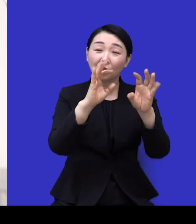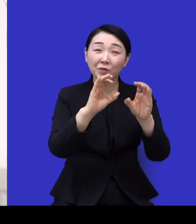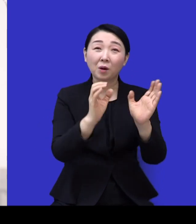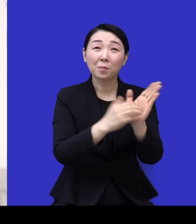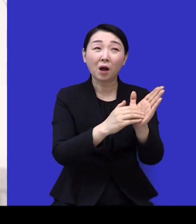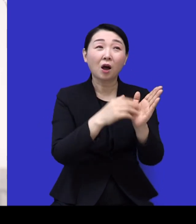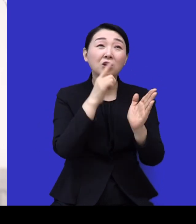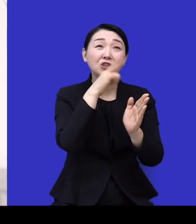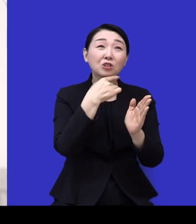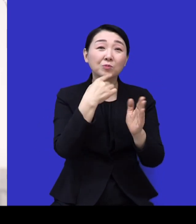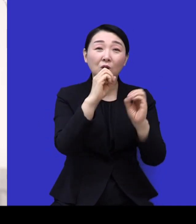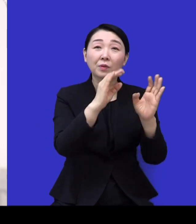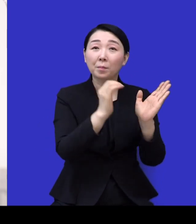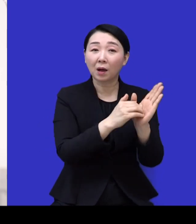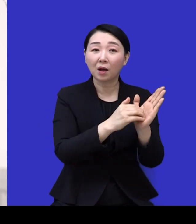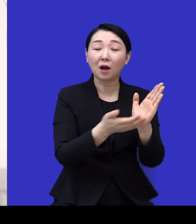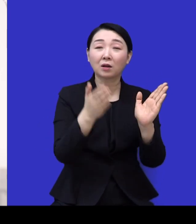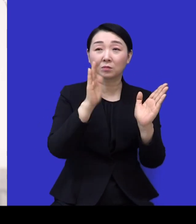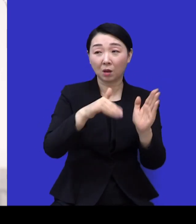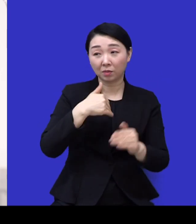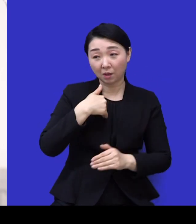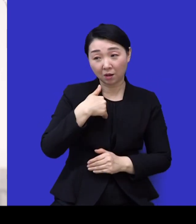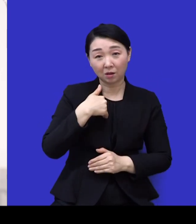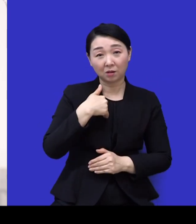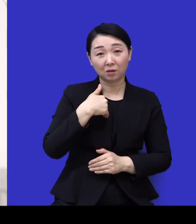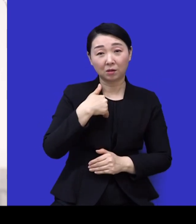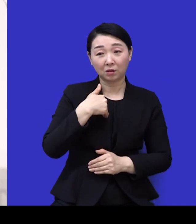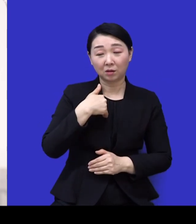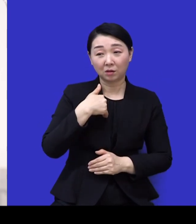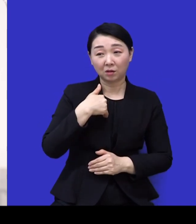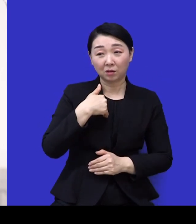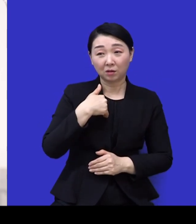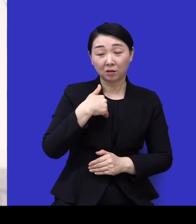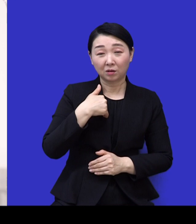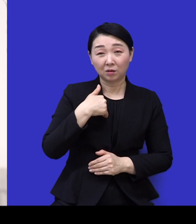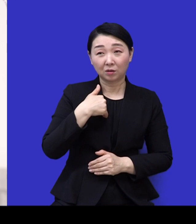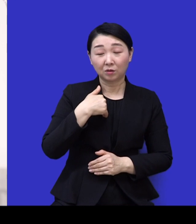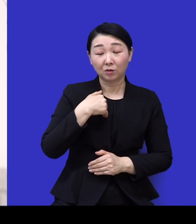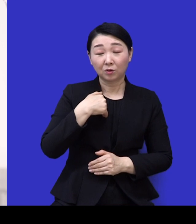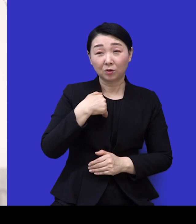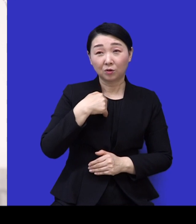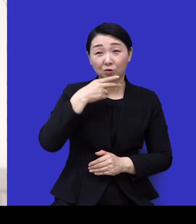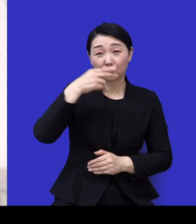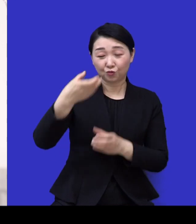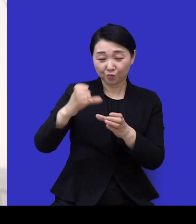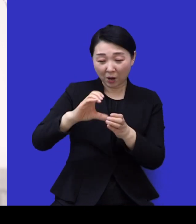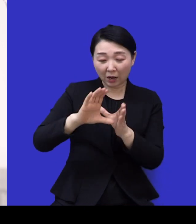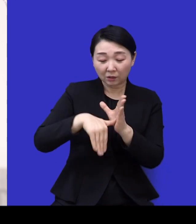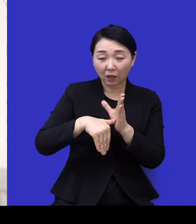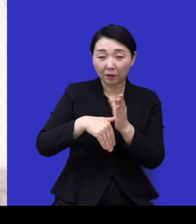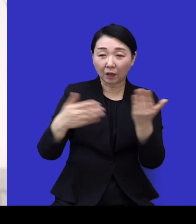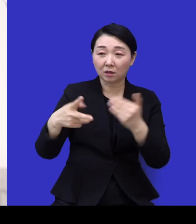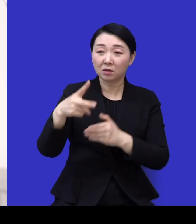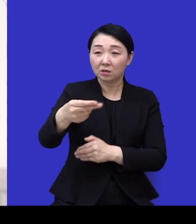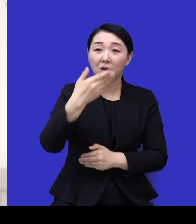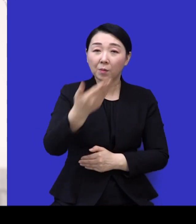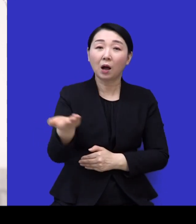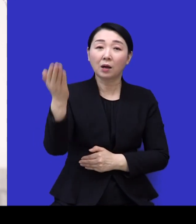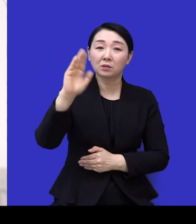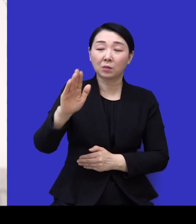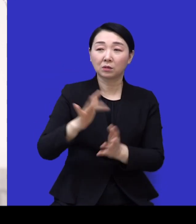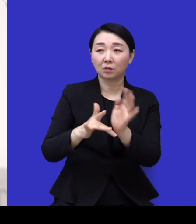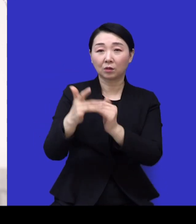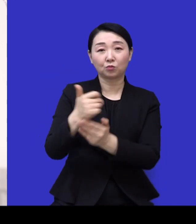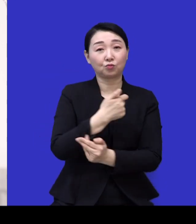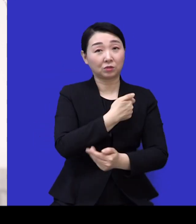예. 근데 그냥 내가 그 자리에서 내가 이 일은 끊길 수 있을지 모르겠지만 네. 내가 예수님의 제자라고